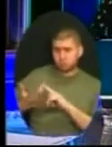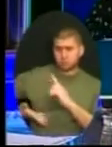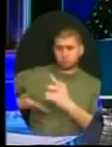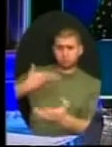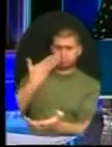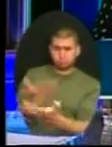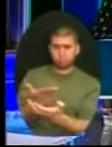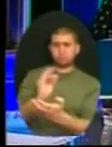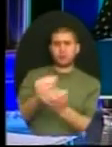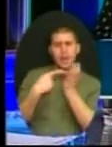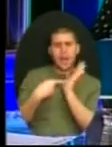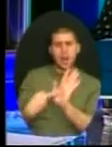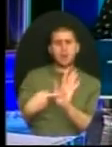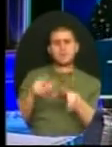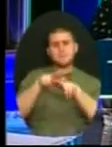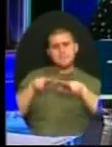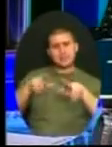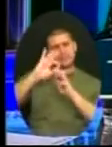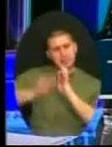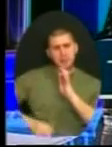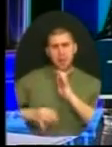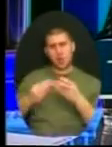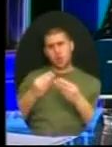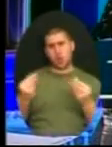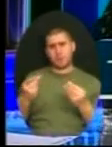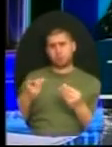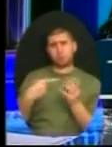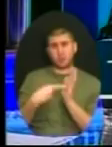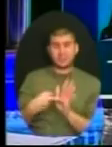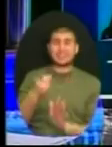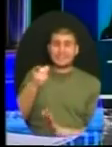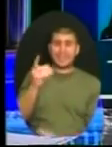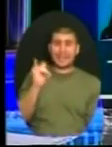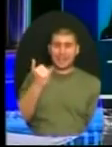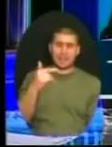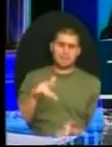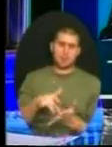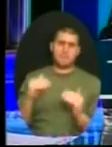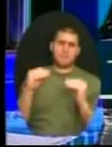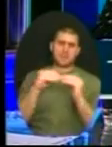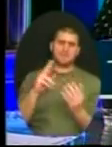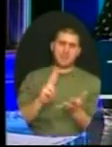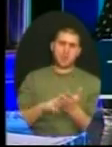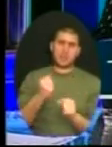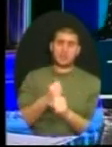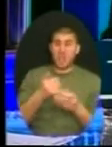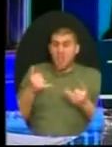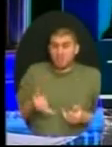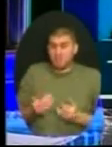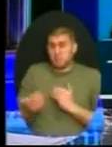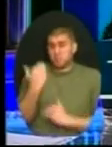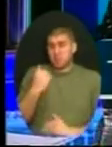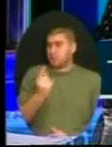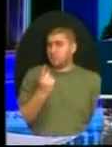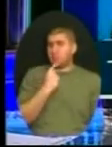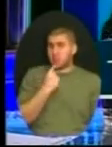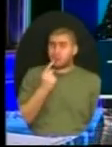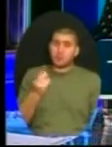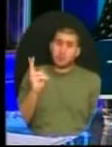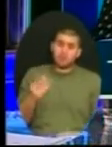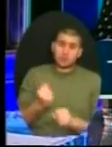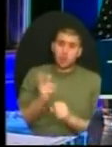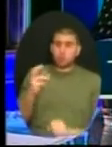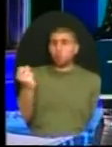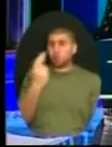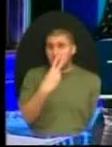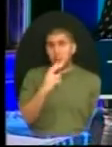כדי לתת תמונת מצב מלאה לחומר שהוא מגיש. Okay. זה היה המקום הנכון לעשות את זה, לא עכשיו, הוא יכול לעשות את זה